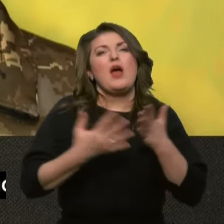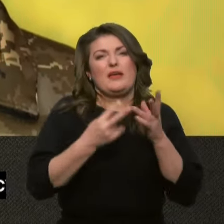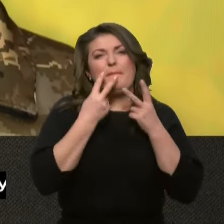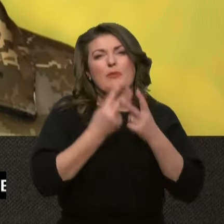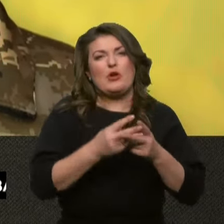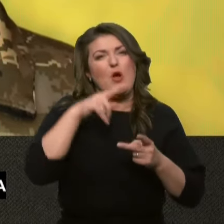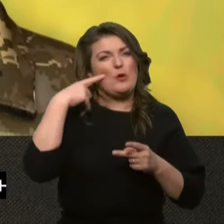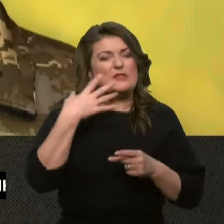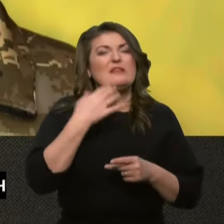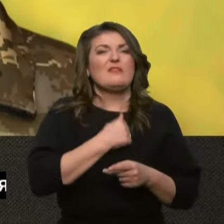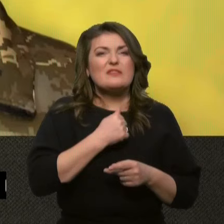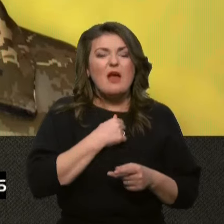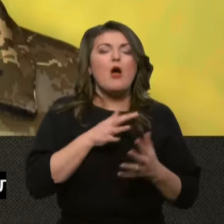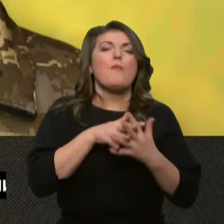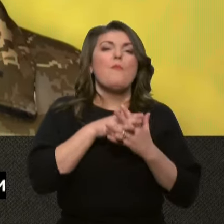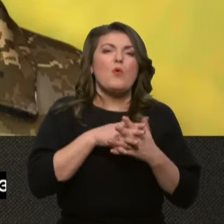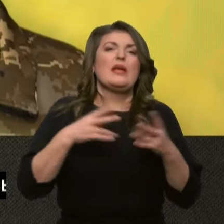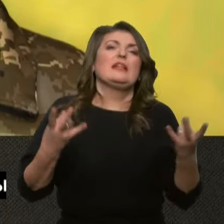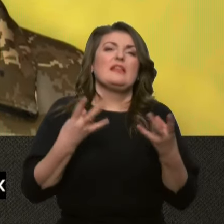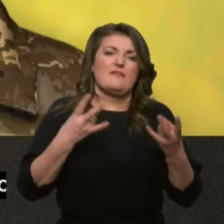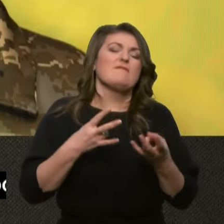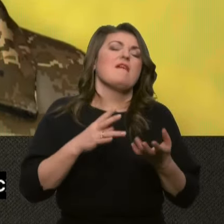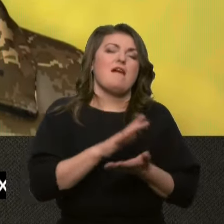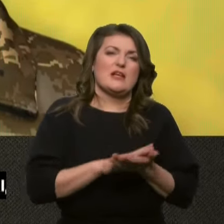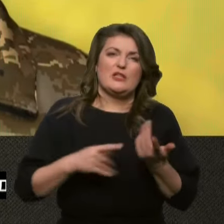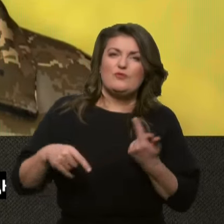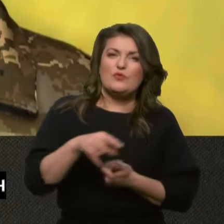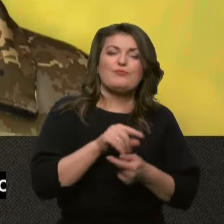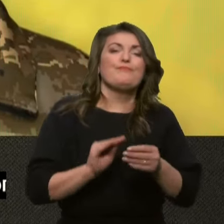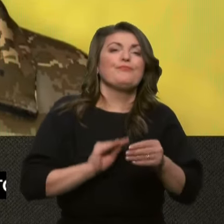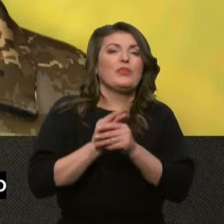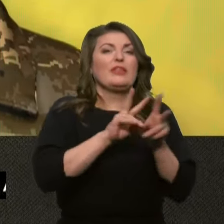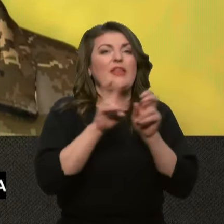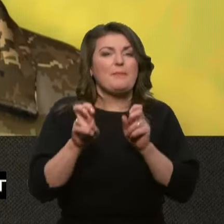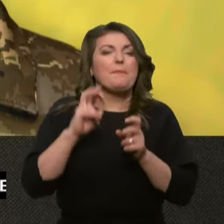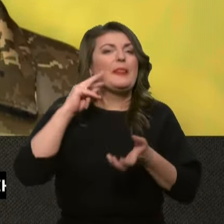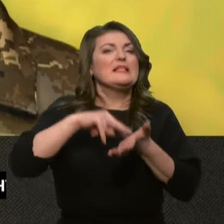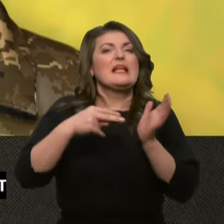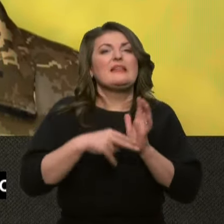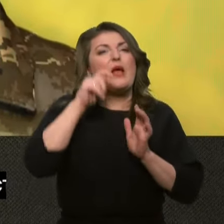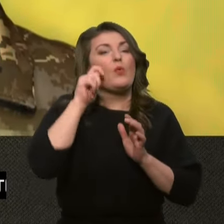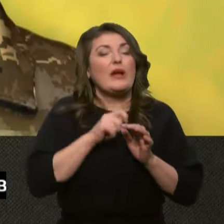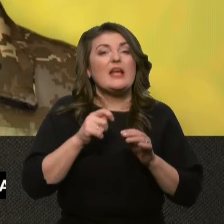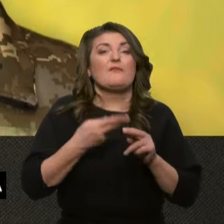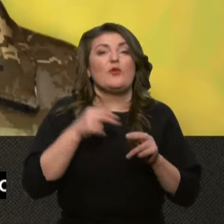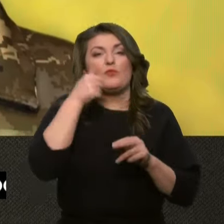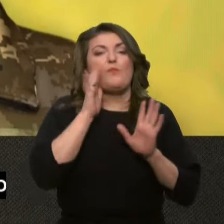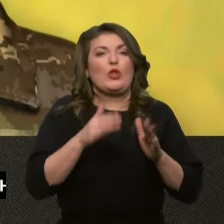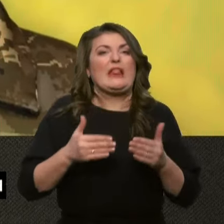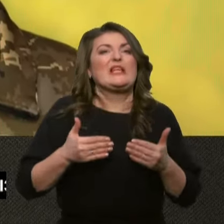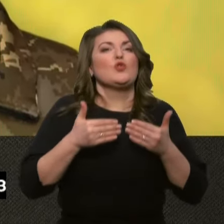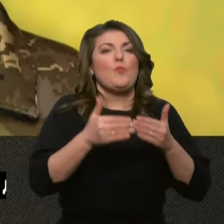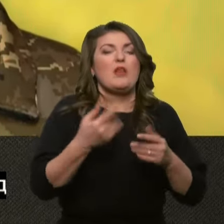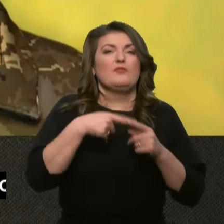проглядається російських військ, бої тривають всюди. Додамо от ще теми. Стратегія України в цьому році буде наступальною. В цьому